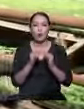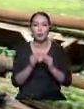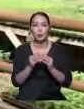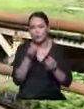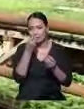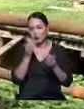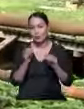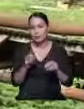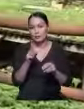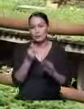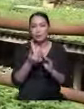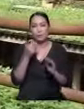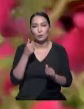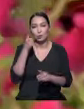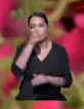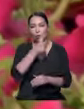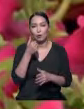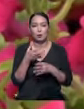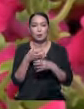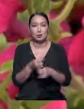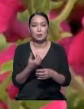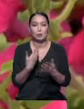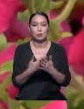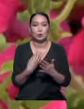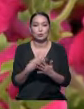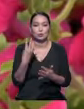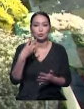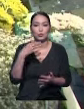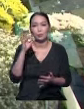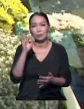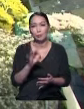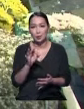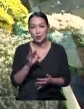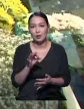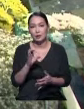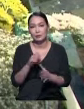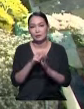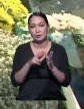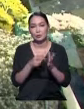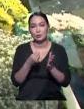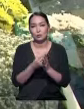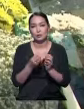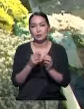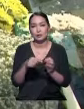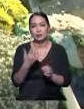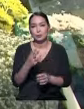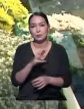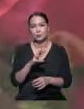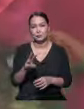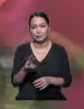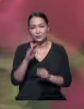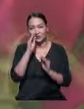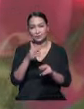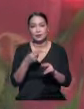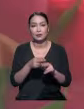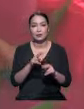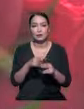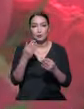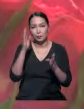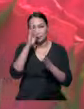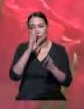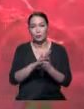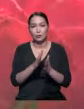тепличного цветоводства за прошлый год сократились почти на 40%, с 18 до 10,5 миллионов.